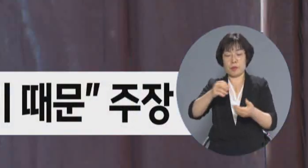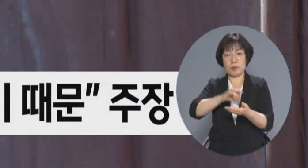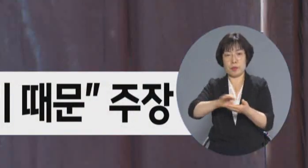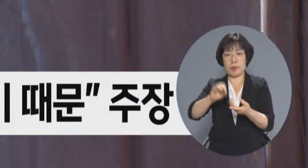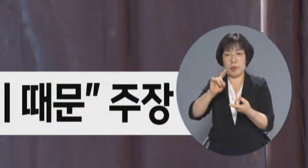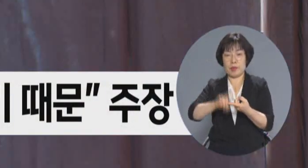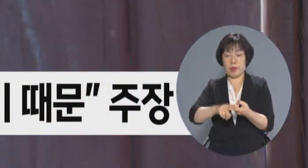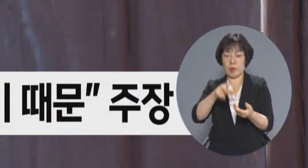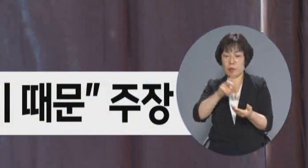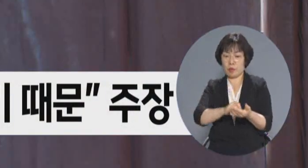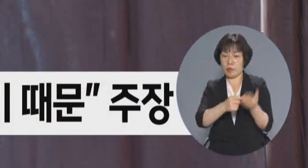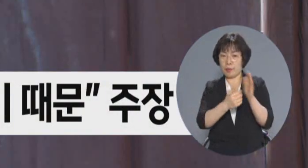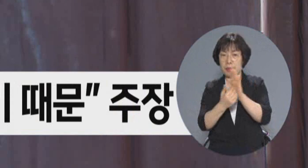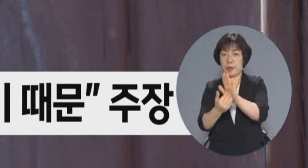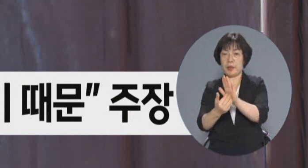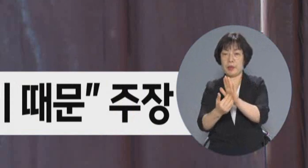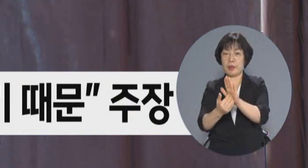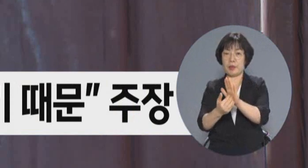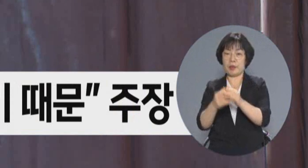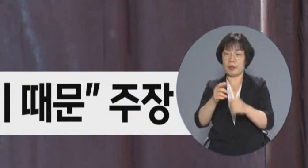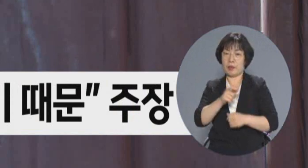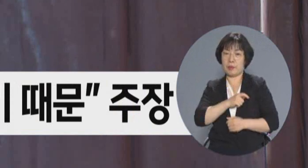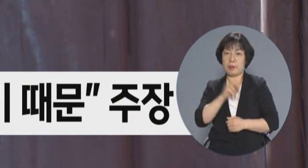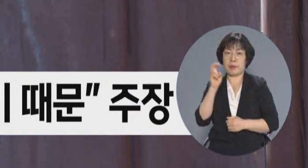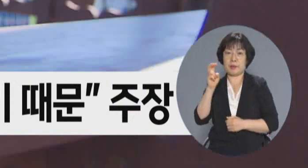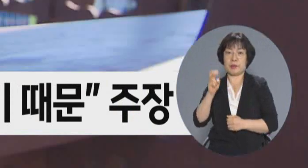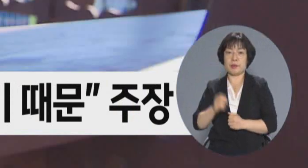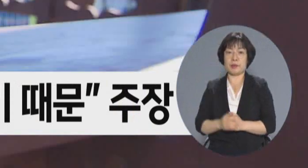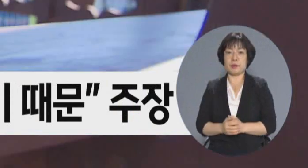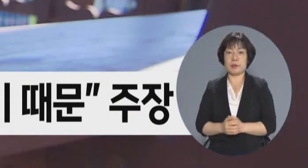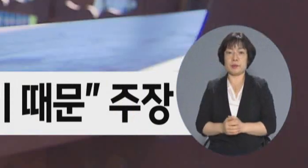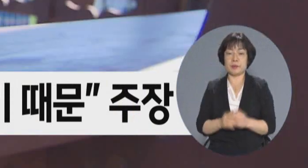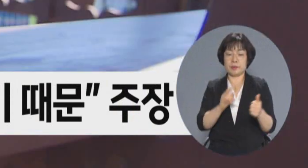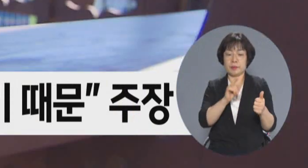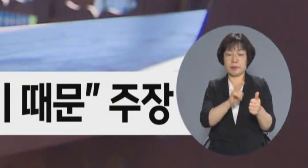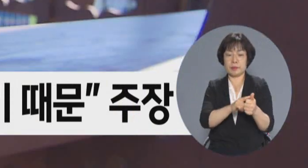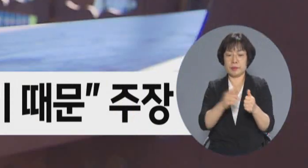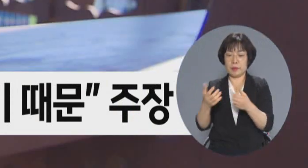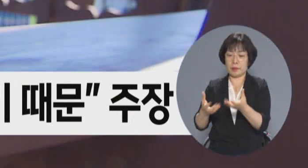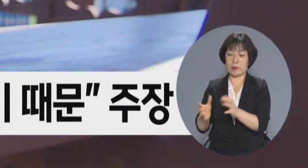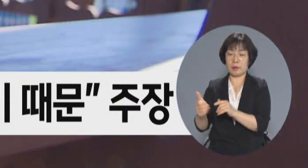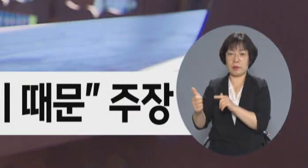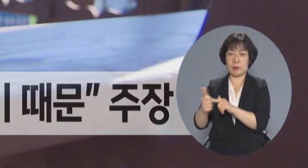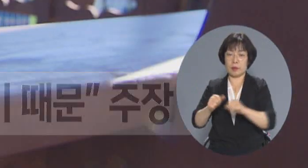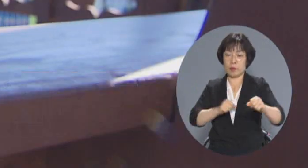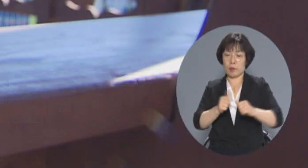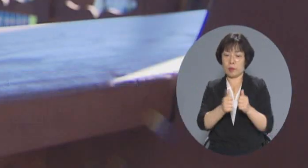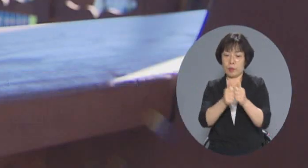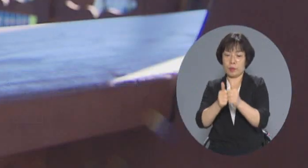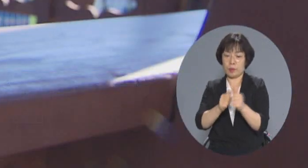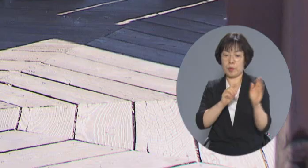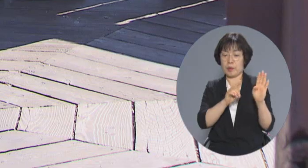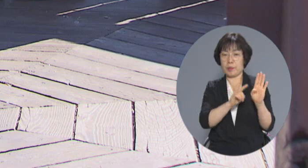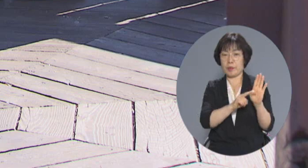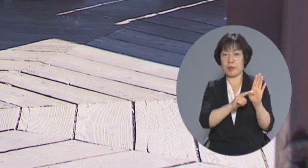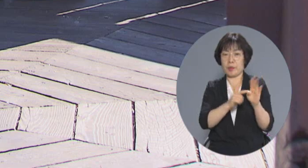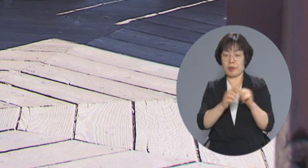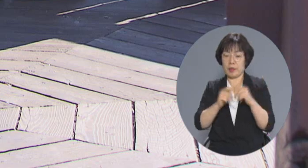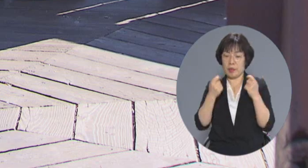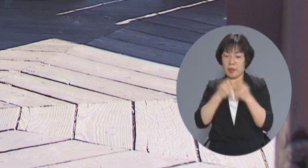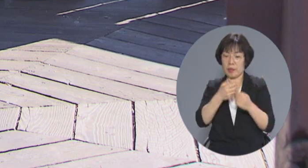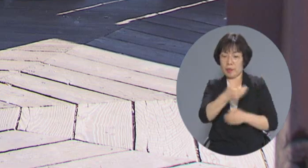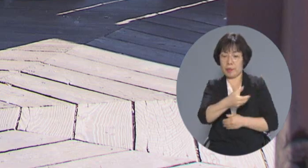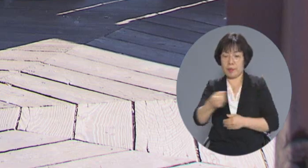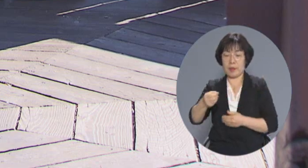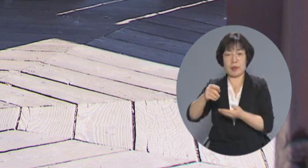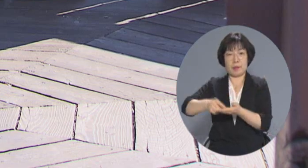것에 문제제기를 했기 때문이라고 의심하고 있습니다. A씨에 따르면 황 씨는 활동보조사 B씨에게 개인적으로